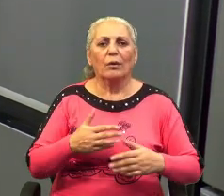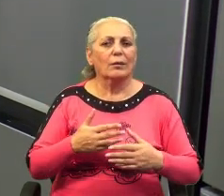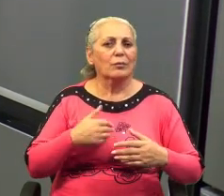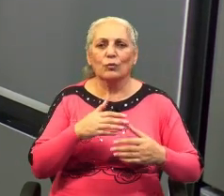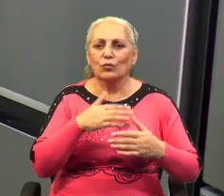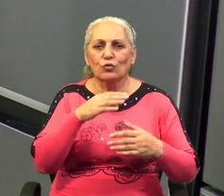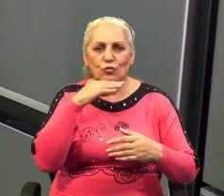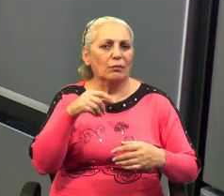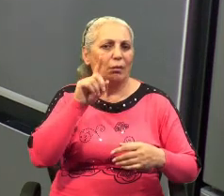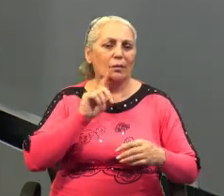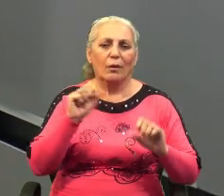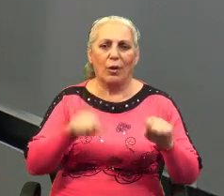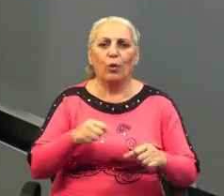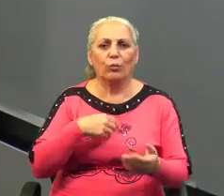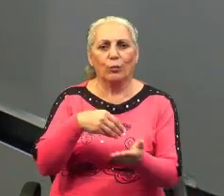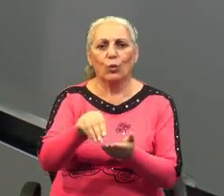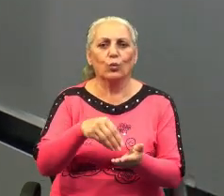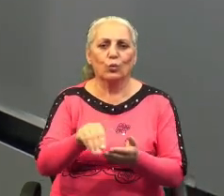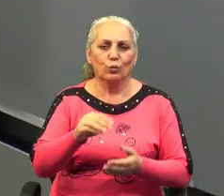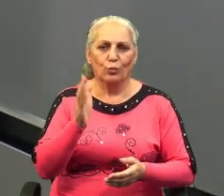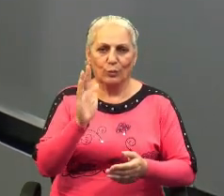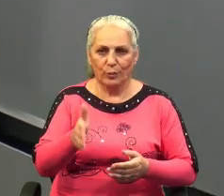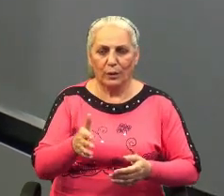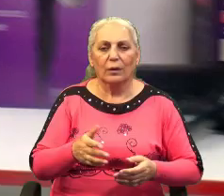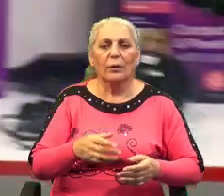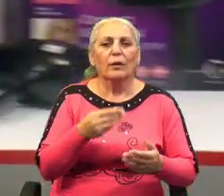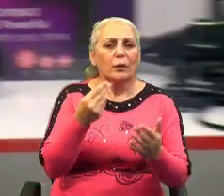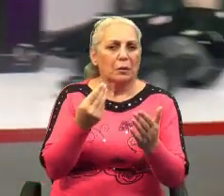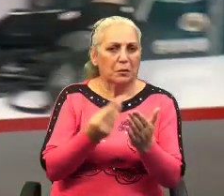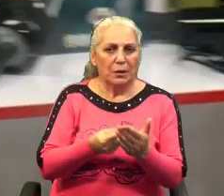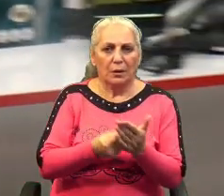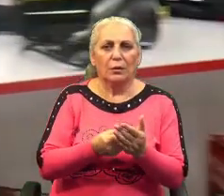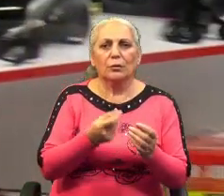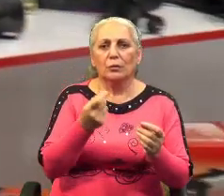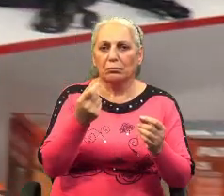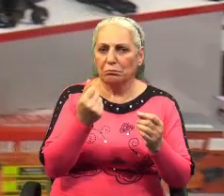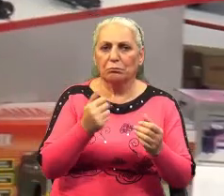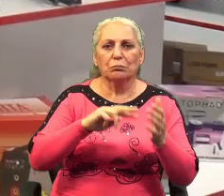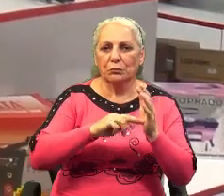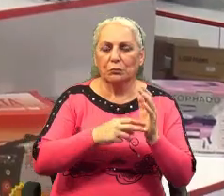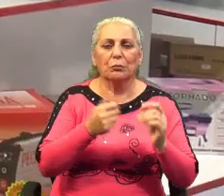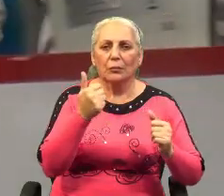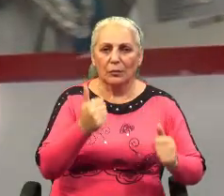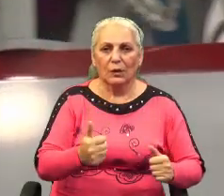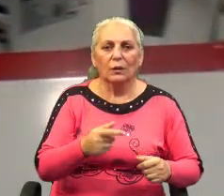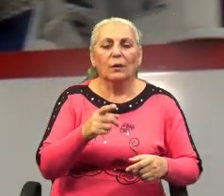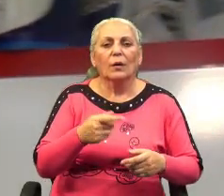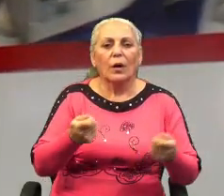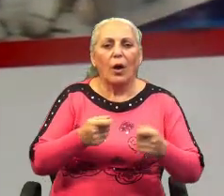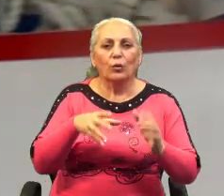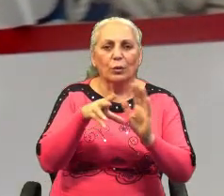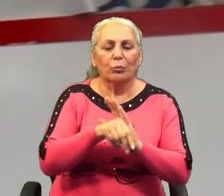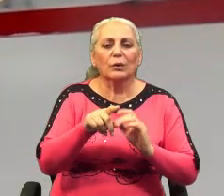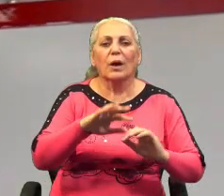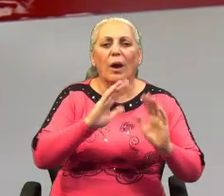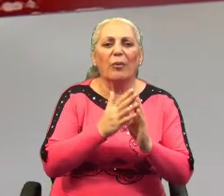աստեղից գնումներ կատարել, գները բավականին մատչելի են։ Խանութրահում ներկացված է Hisense, Toshiba, Vikas և